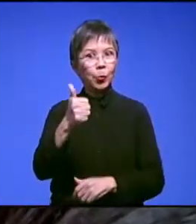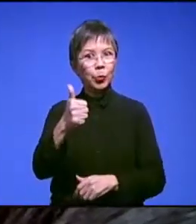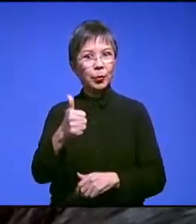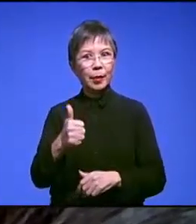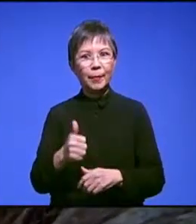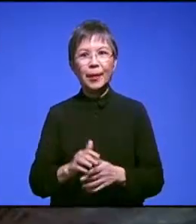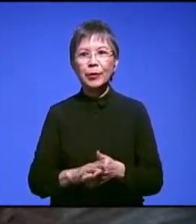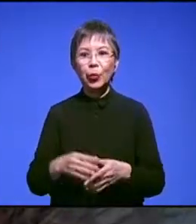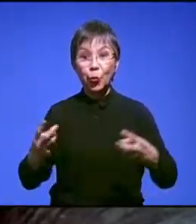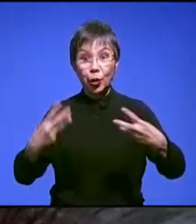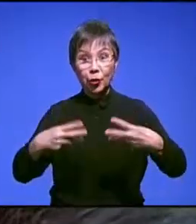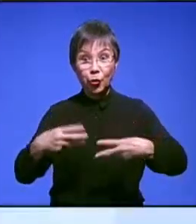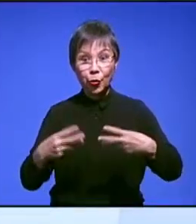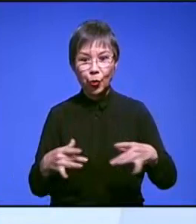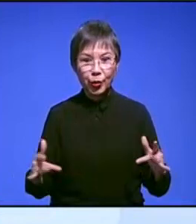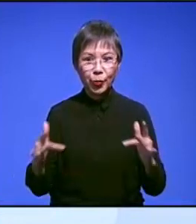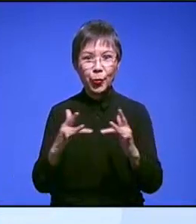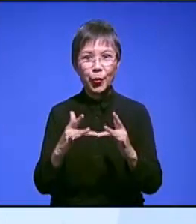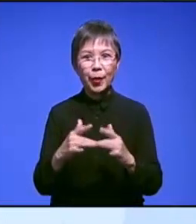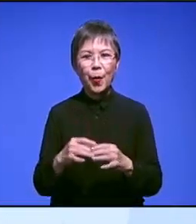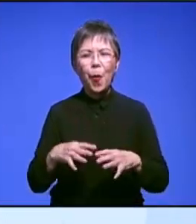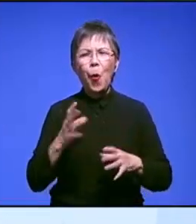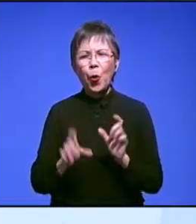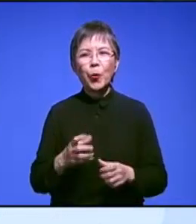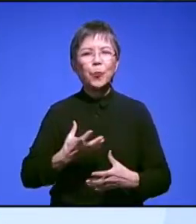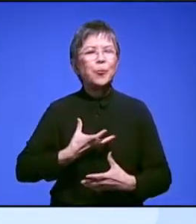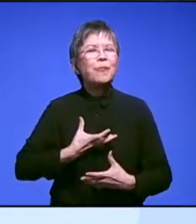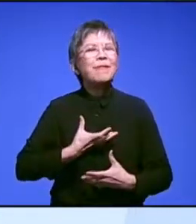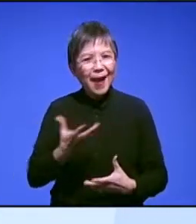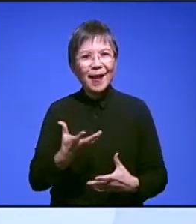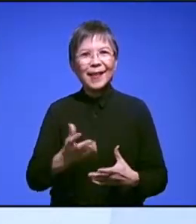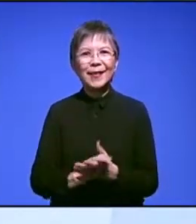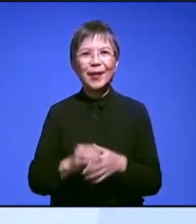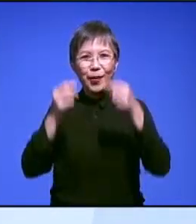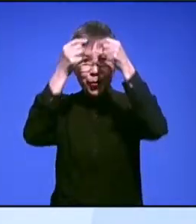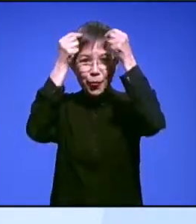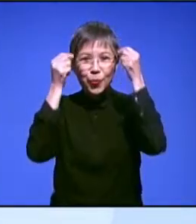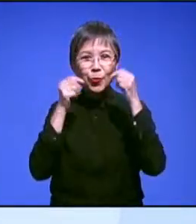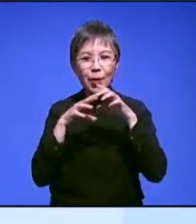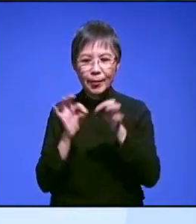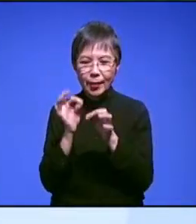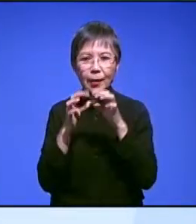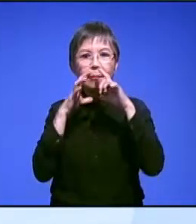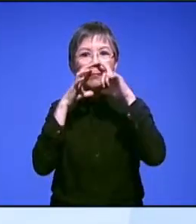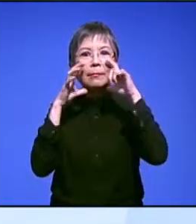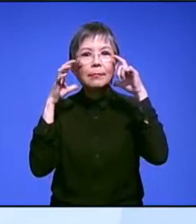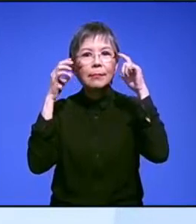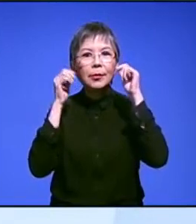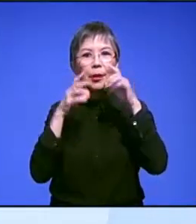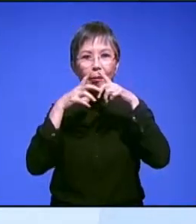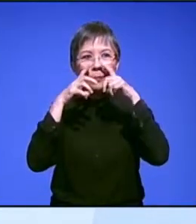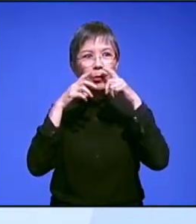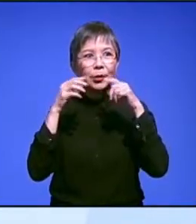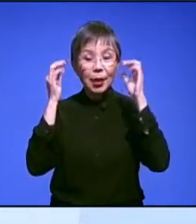terutama pada e-commerce dengan label anti-corona peminatnya makin banyak. Kerudung ini sudah terjahit dengan cadar atau masker yang